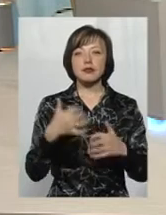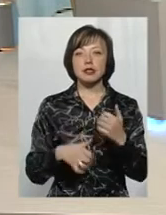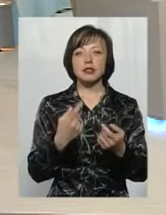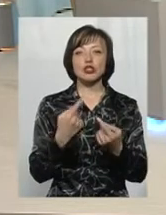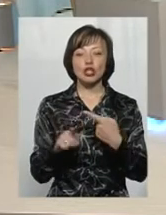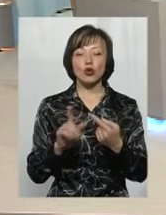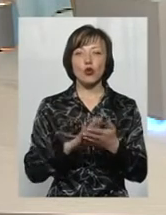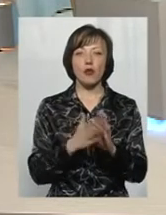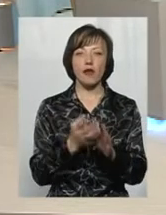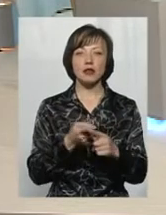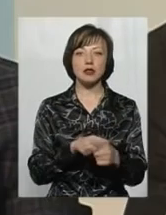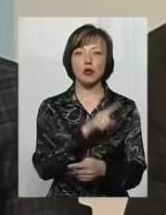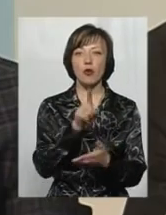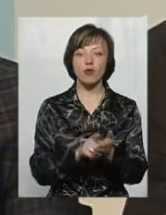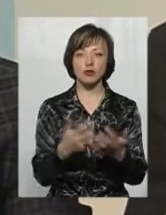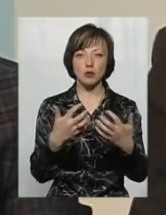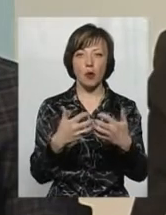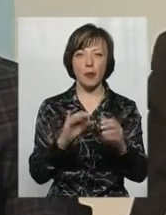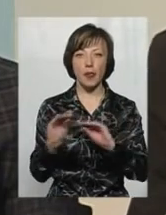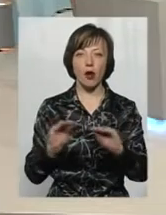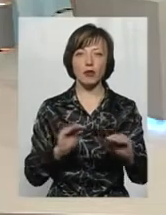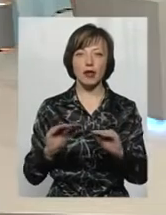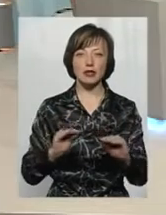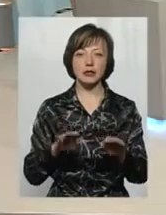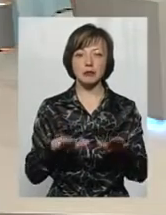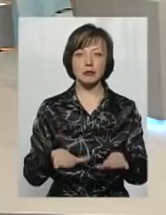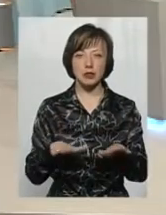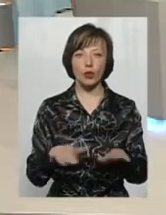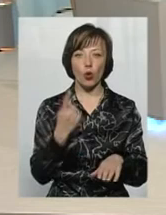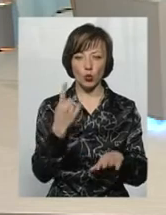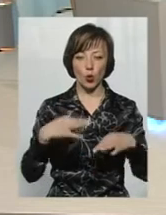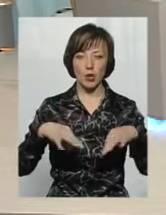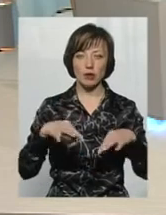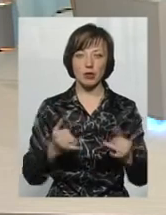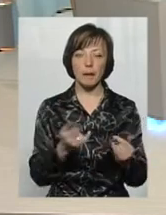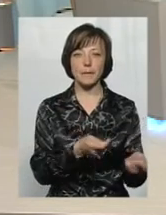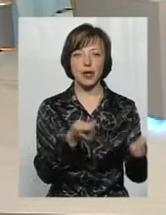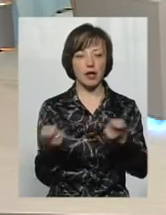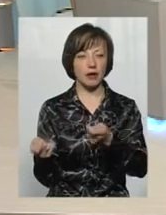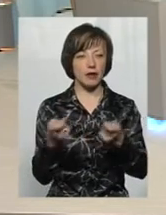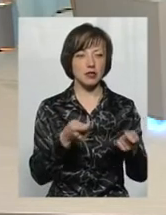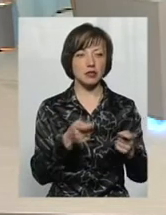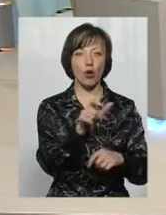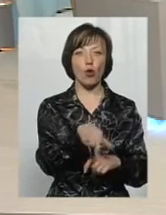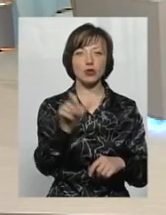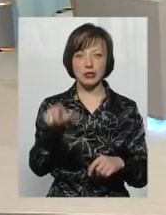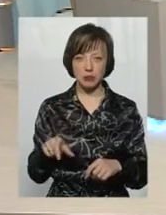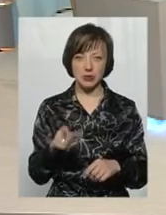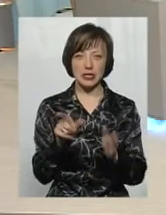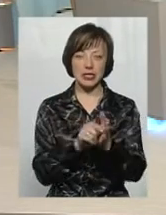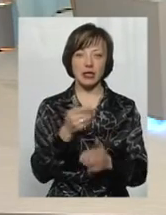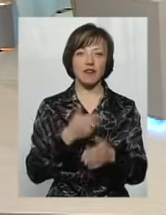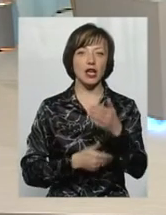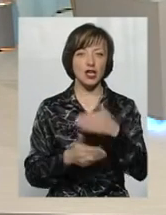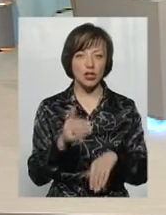– це обов'язкове обладнання місць одного транспортного засобу для перевезення осіб з обмеженими